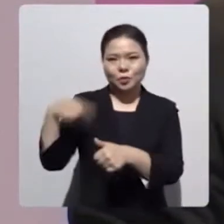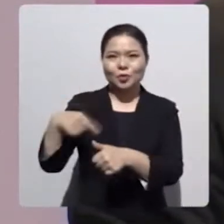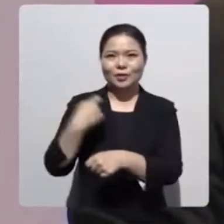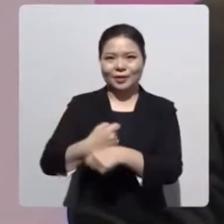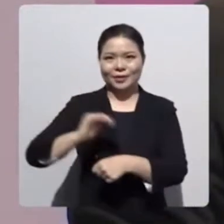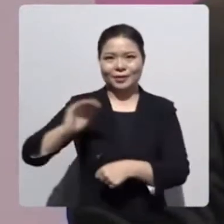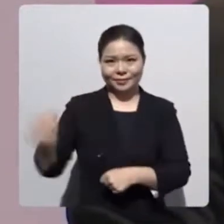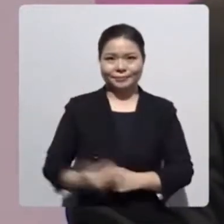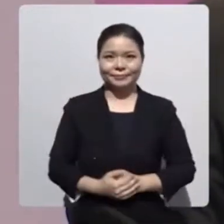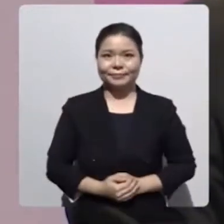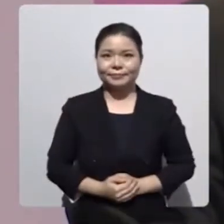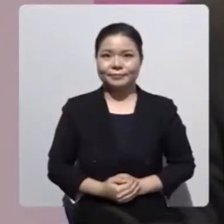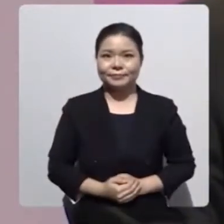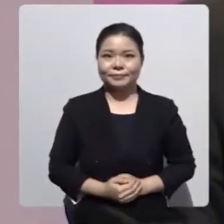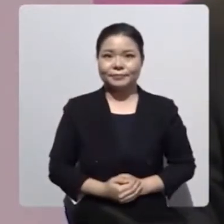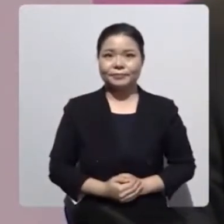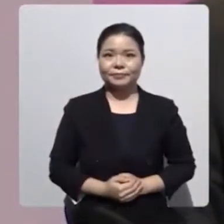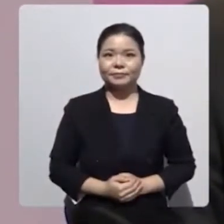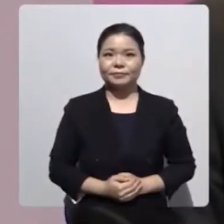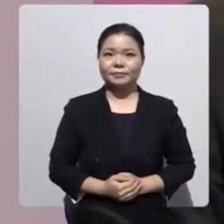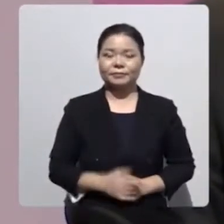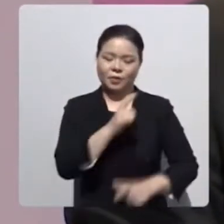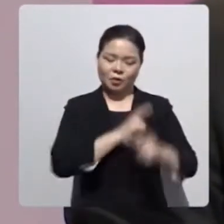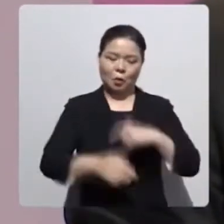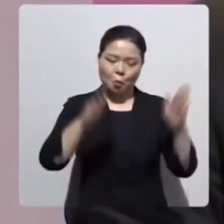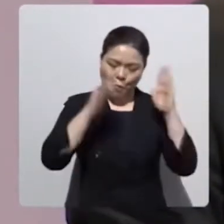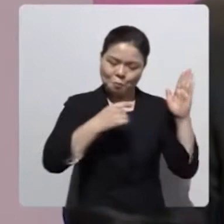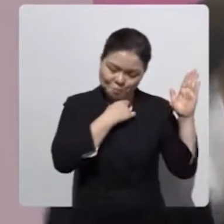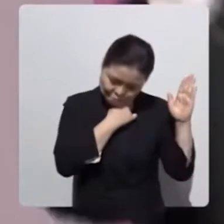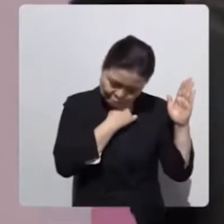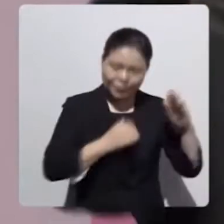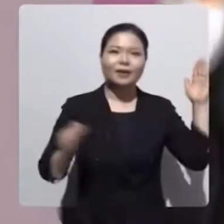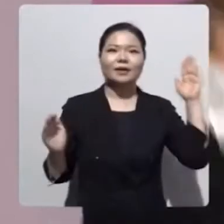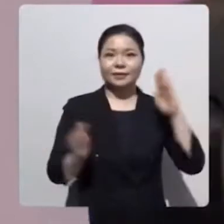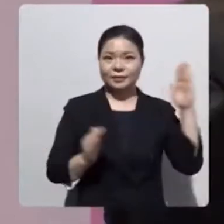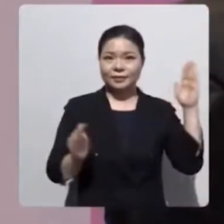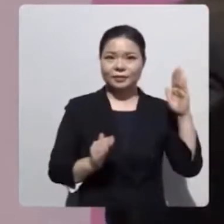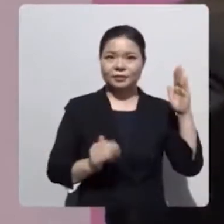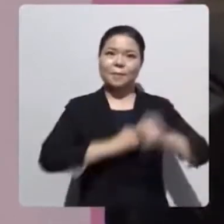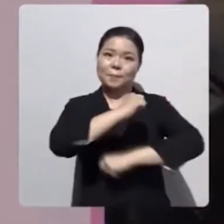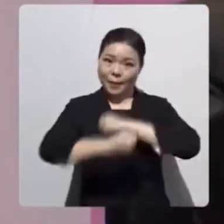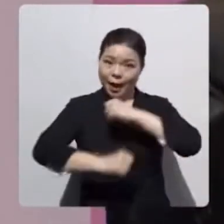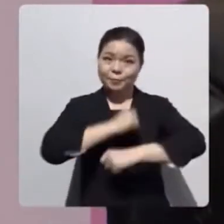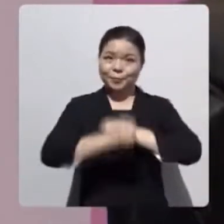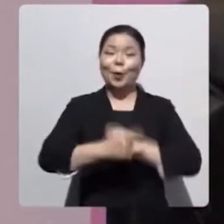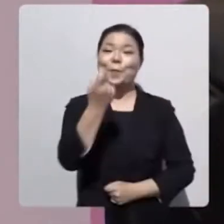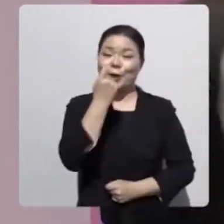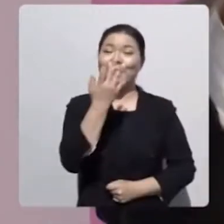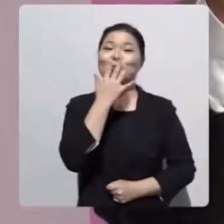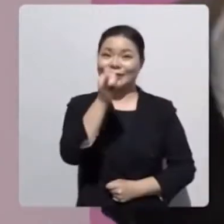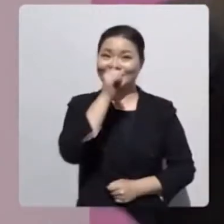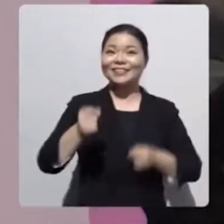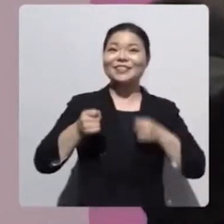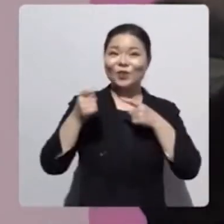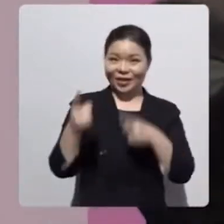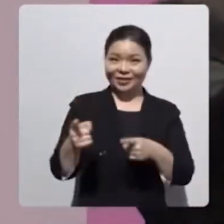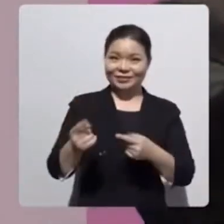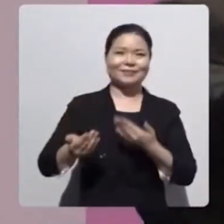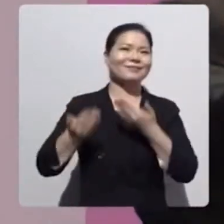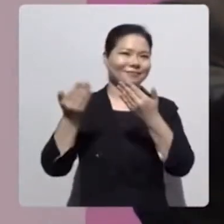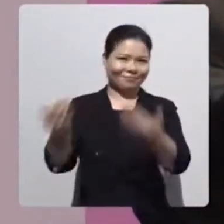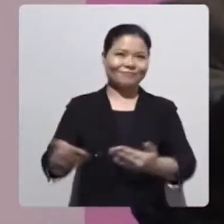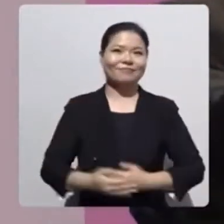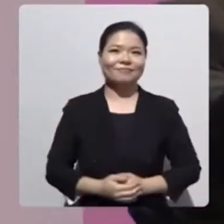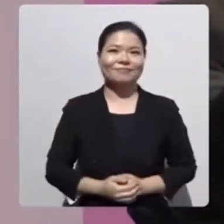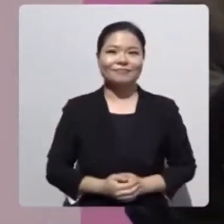하겠습니다. 더 공부하고 싶은 학생들이 마음껏 배울 수 있는 기회를